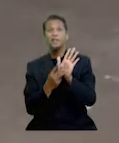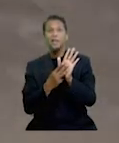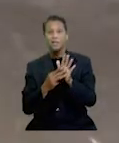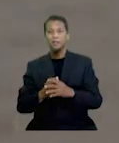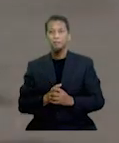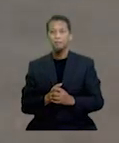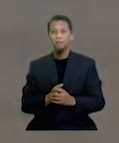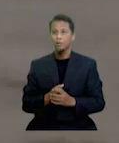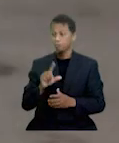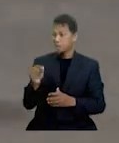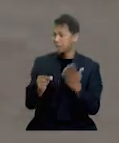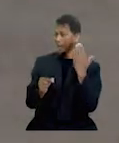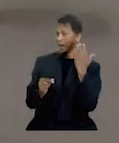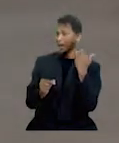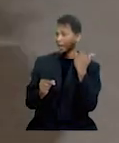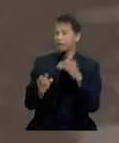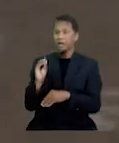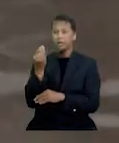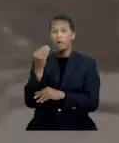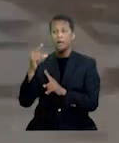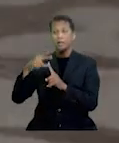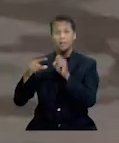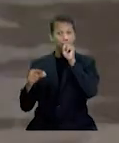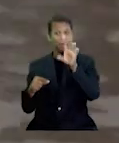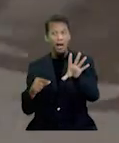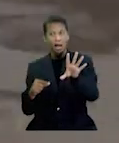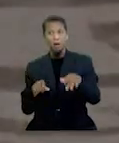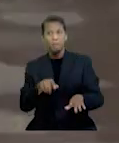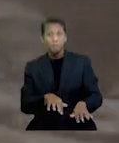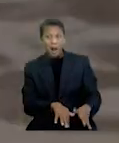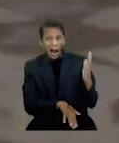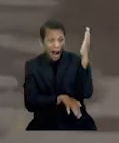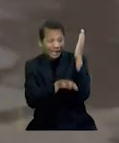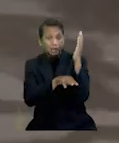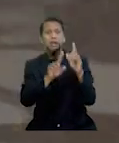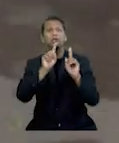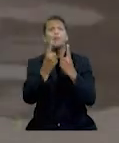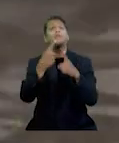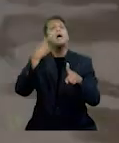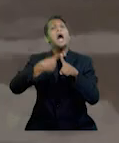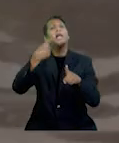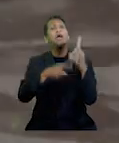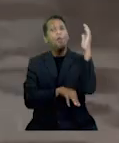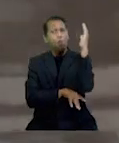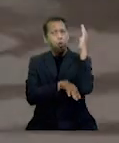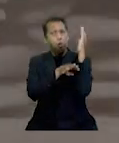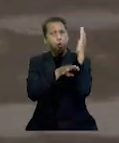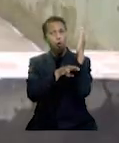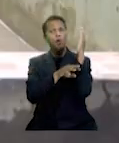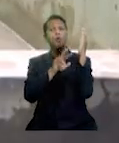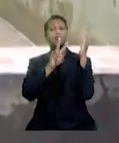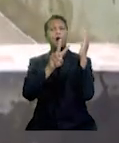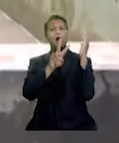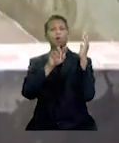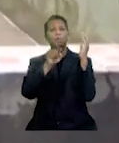RT setempat ini mengatakan bahwasannya banjir terjadi hingga 11 kali dengan ketinggian hingga 2,5 meter. Dan warga berharap